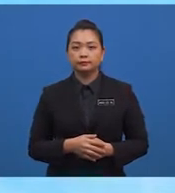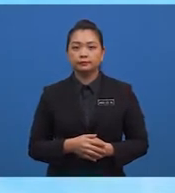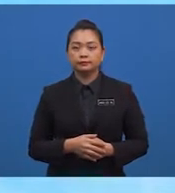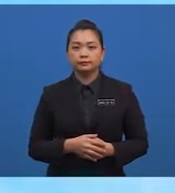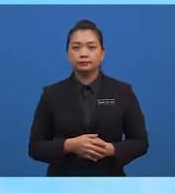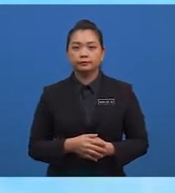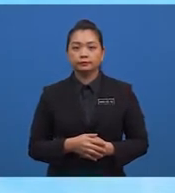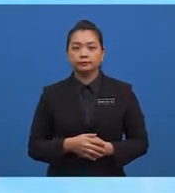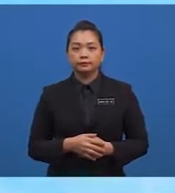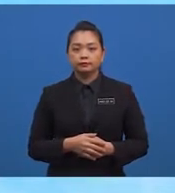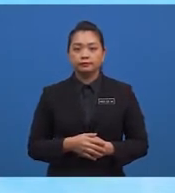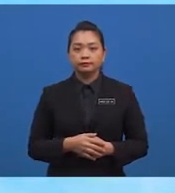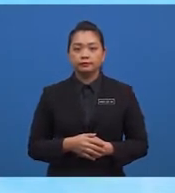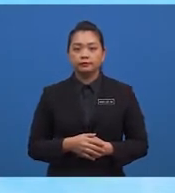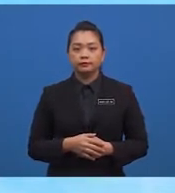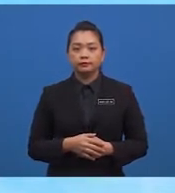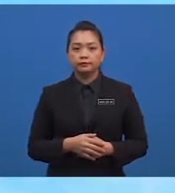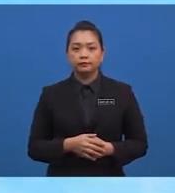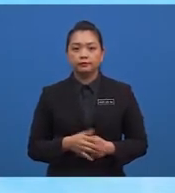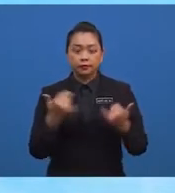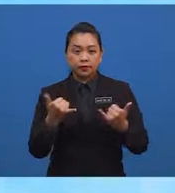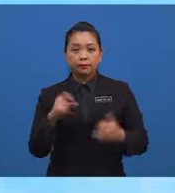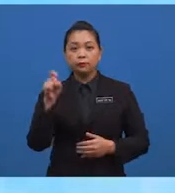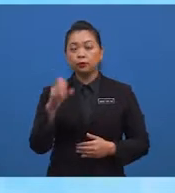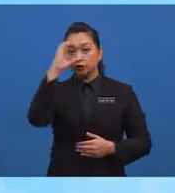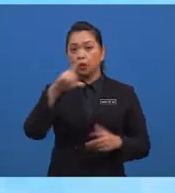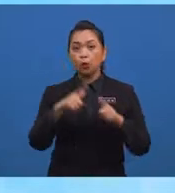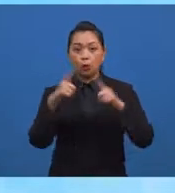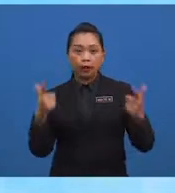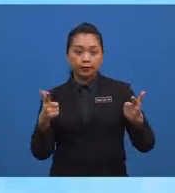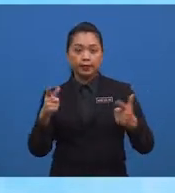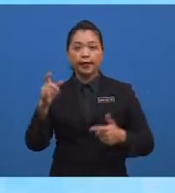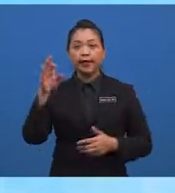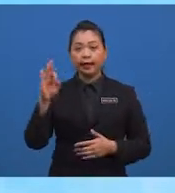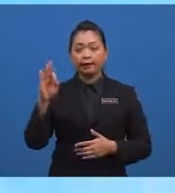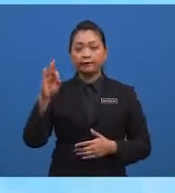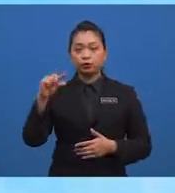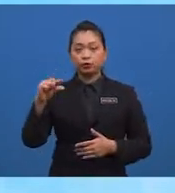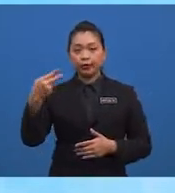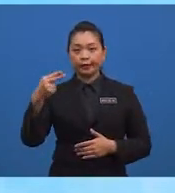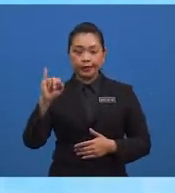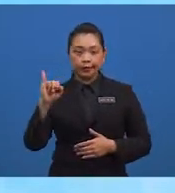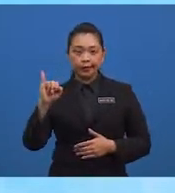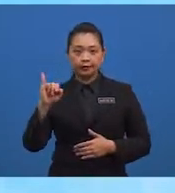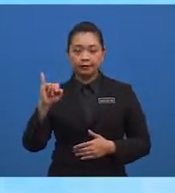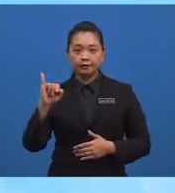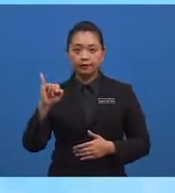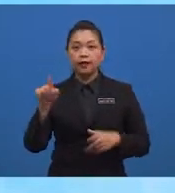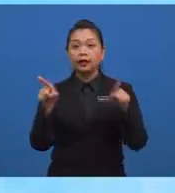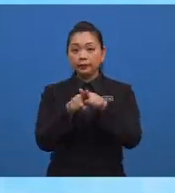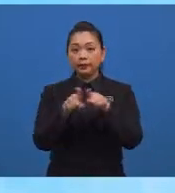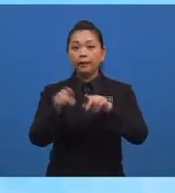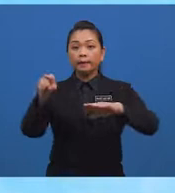ketiga, kita perlu cari luas FGHI. Luas FGHI